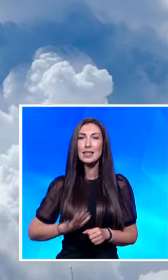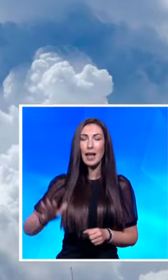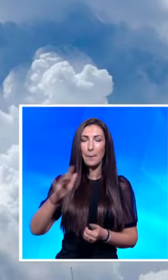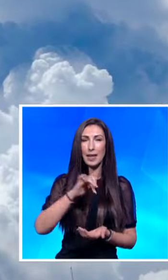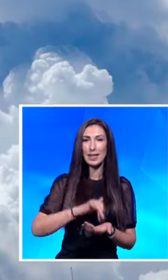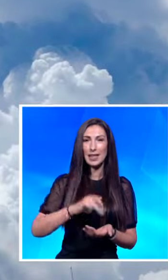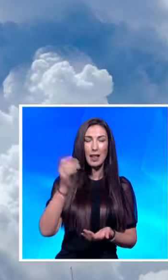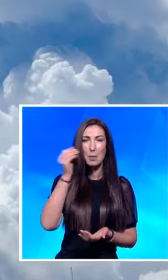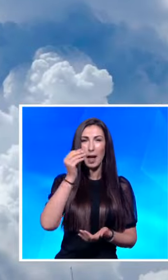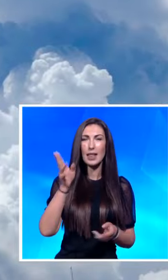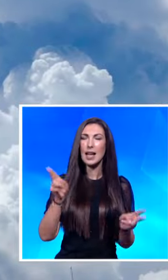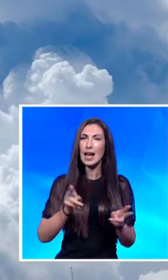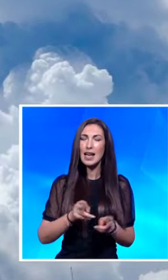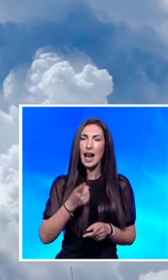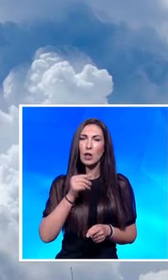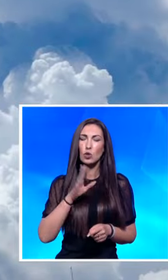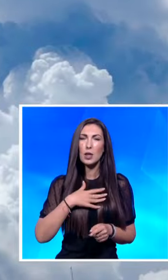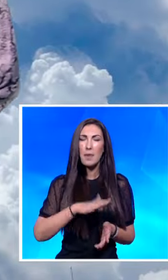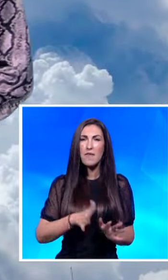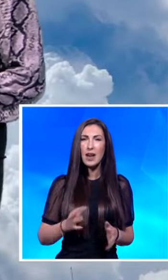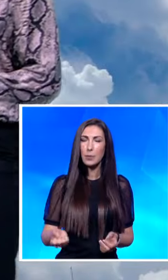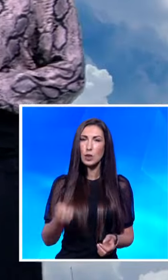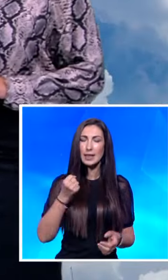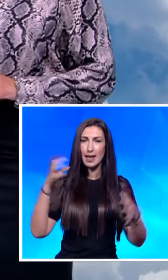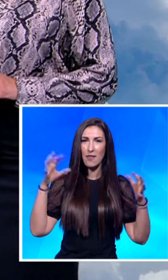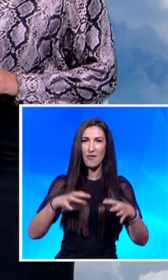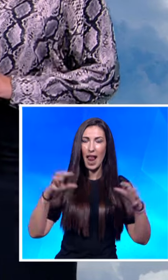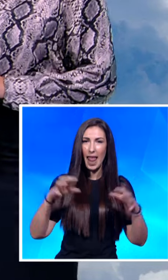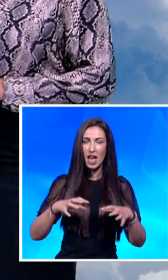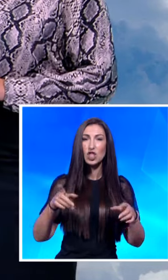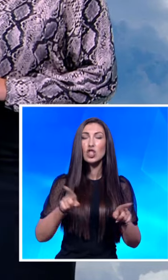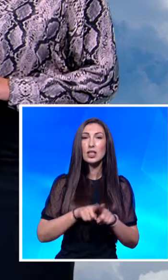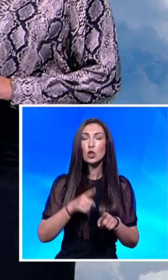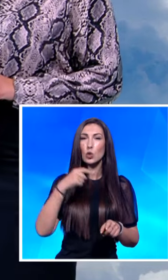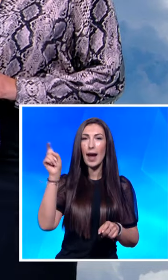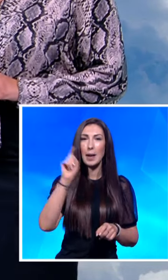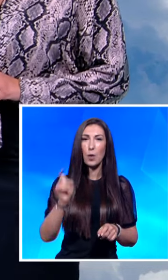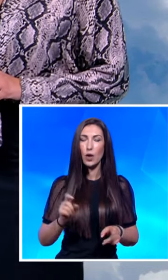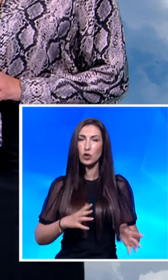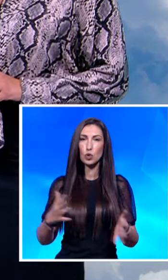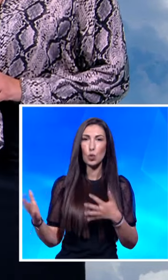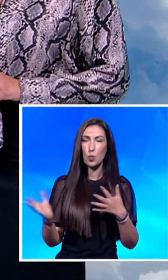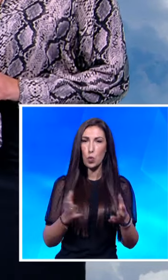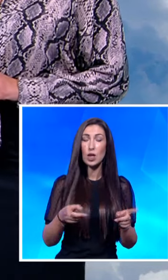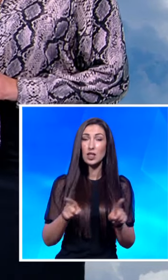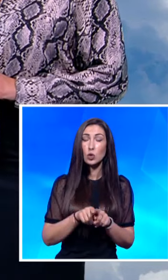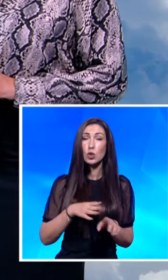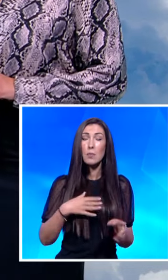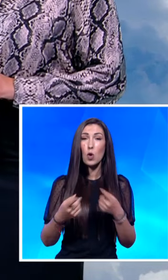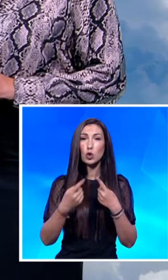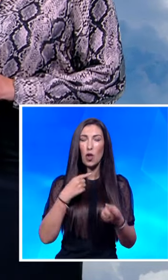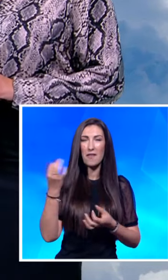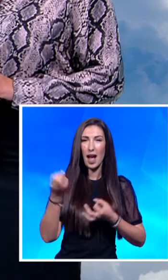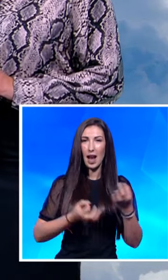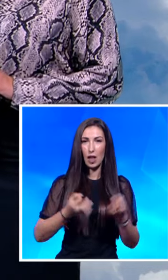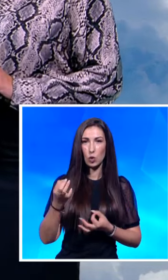Централна България ще има краткотрайни, временно интензивни валежи от дъжд, също и грамотевични бури. Ще има условия и за